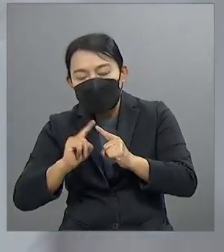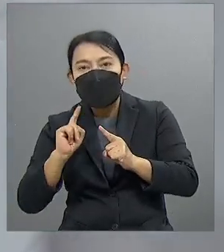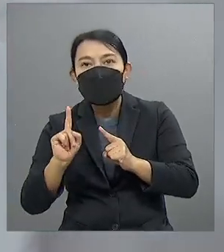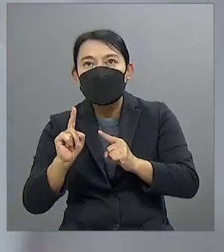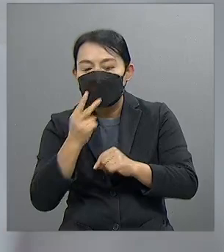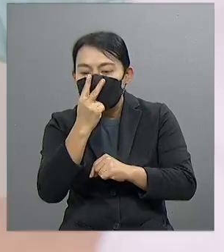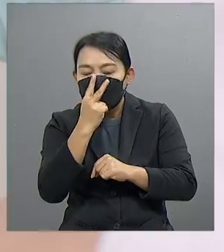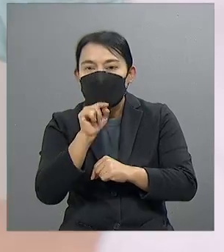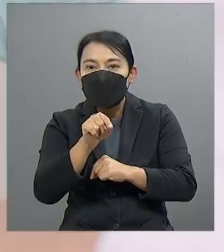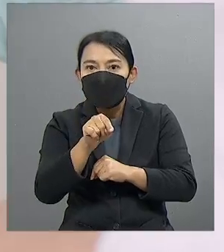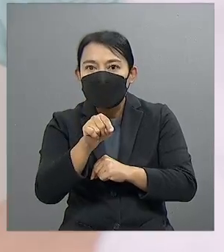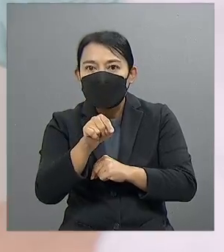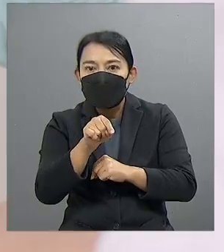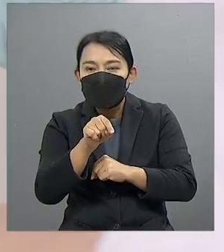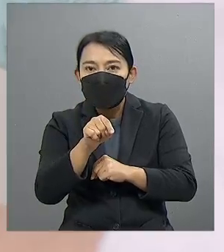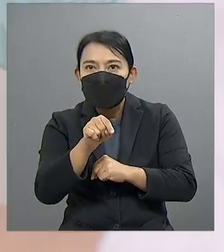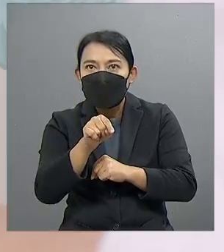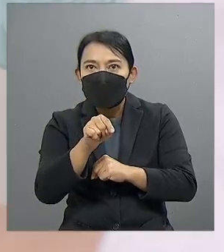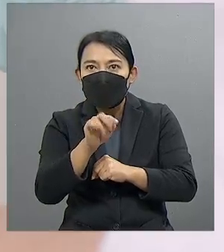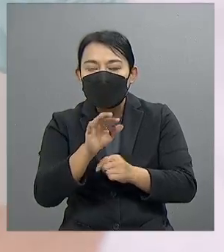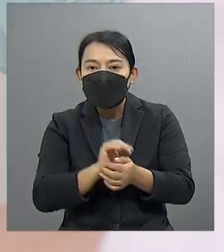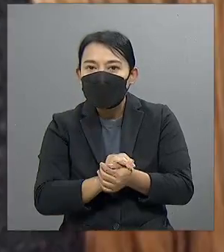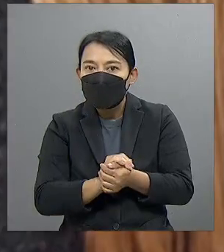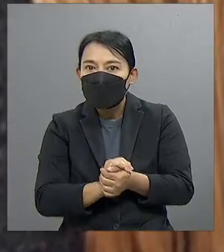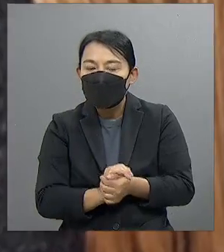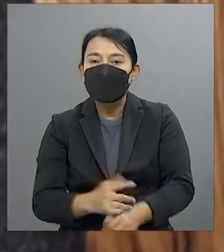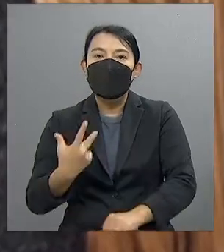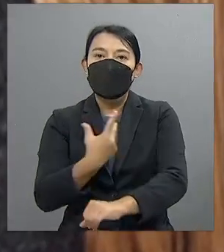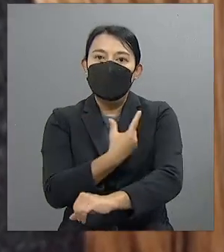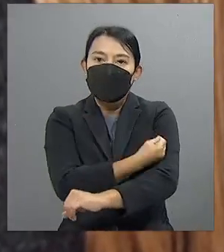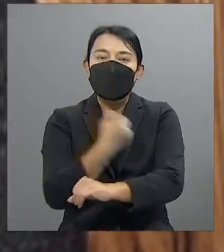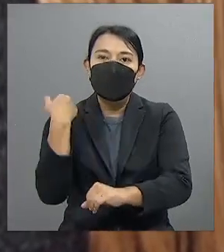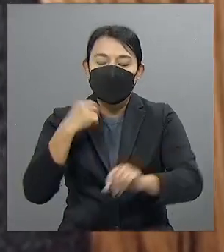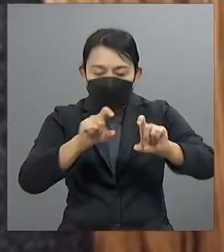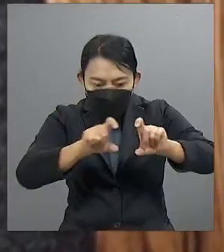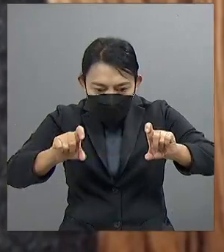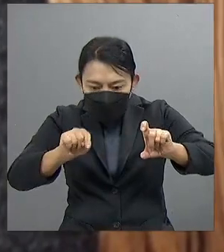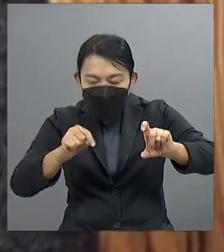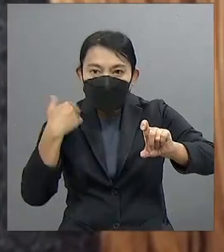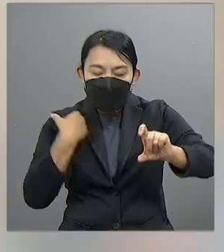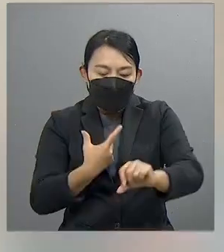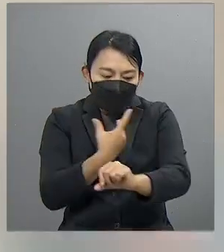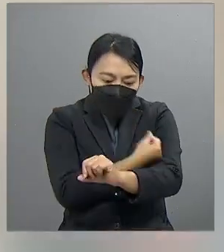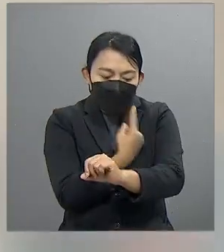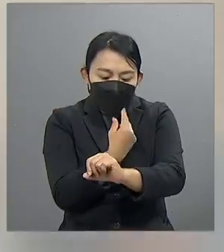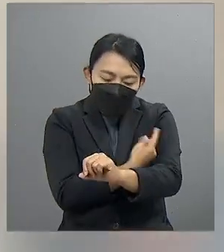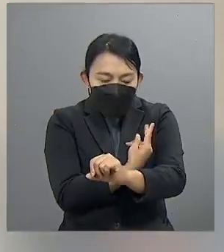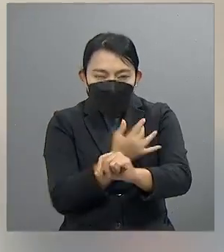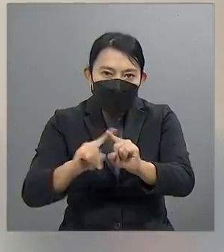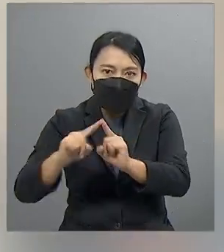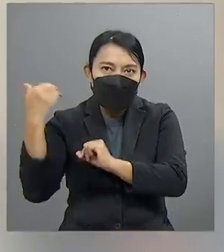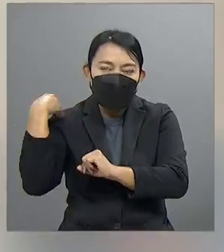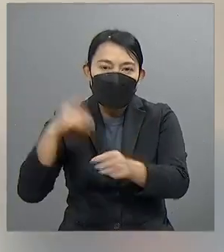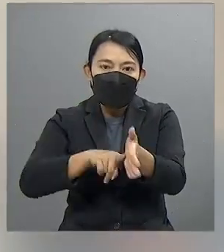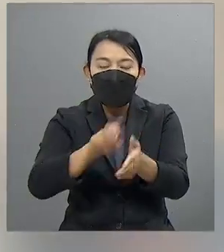ไปทีนี้ต้องฉีดเก็บวัคซีน 4-5 อย่างเพราะว่า 4-5 ตัวก็ 4-5 เข็มนะครับวันเชื้อแต่ละเชื้อไม่เหมือน